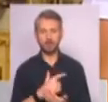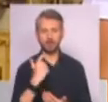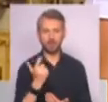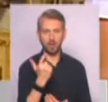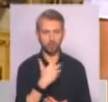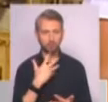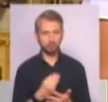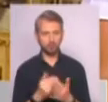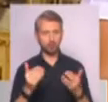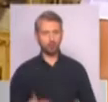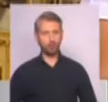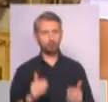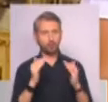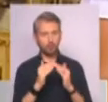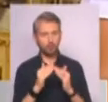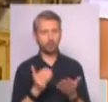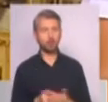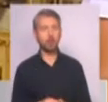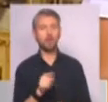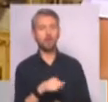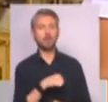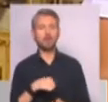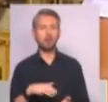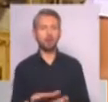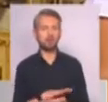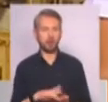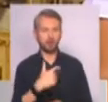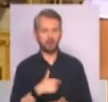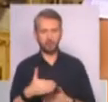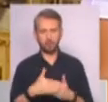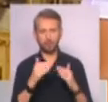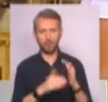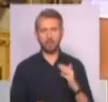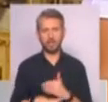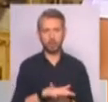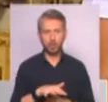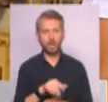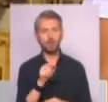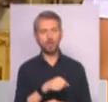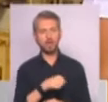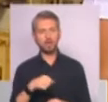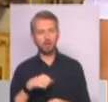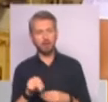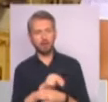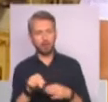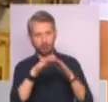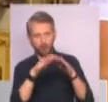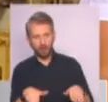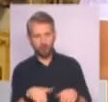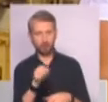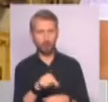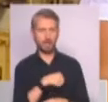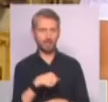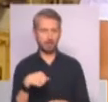власного житлового будинку, вона, ну, сама прибирає в себе на прибудинковій території, вона сама лагодить собі кришу, вона